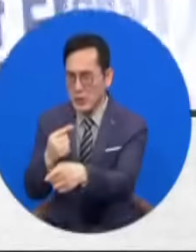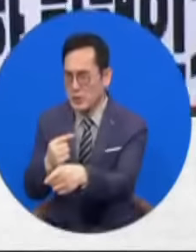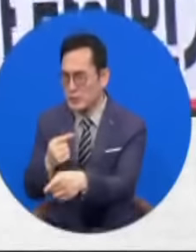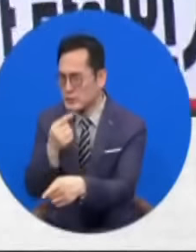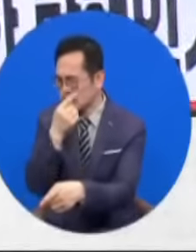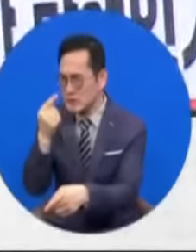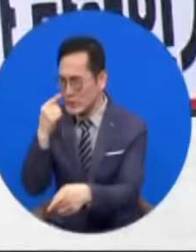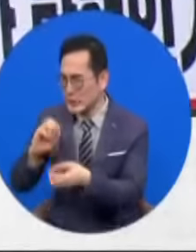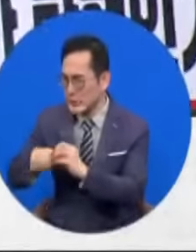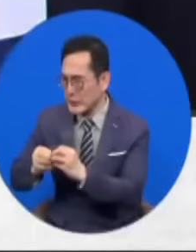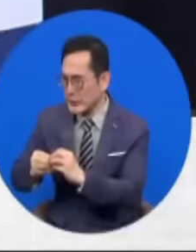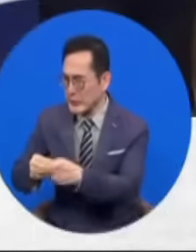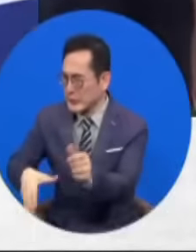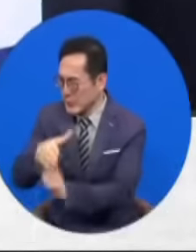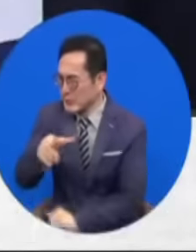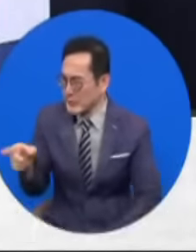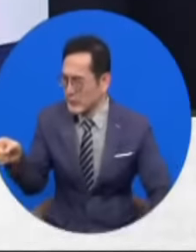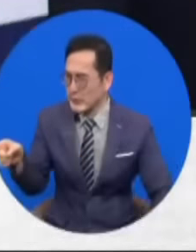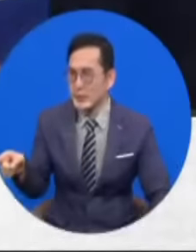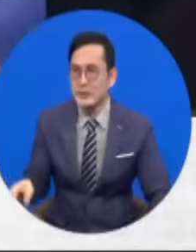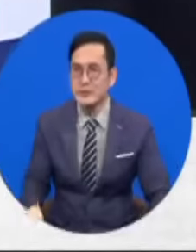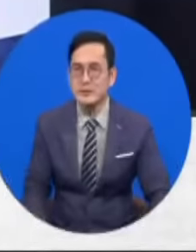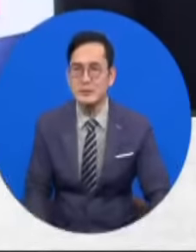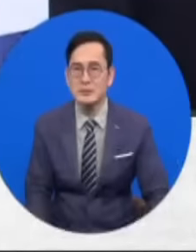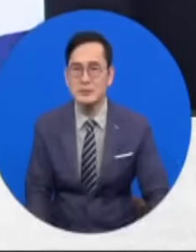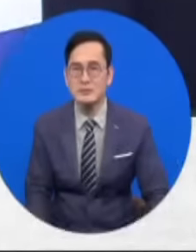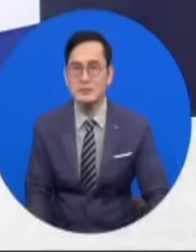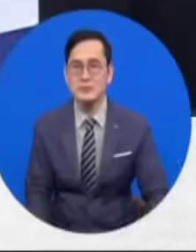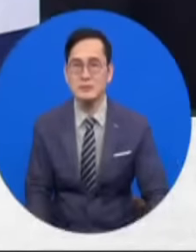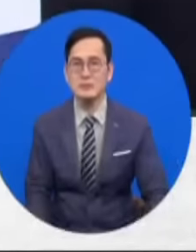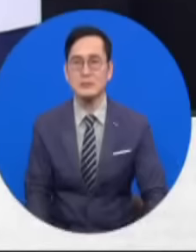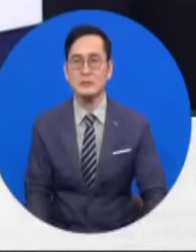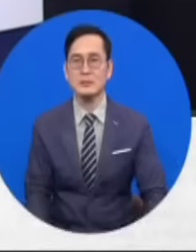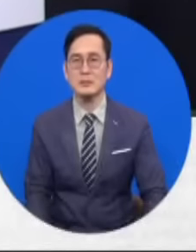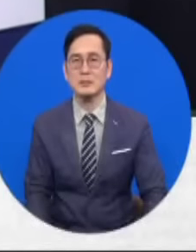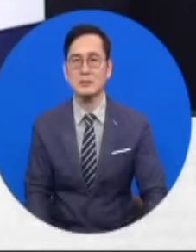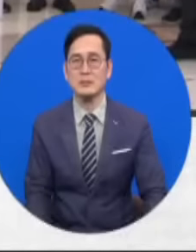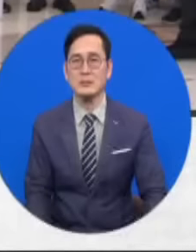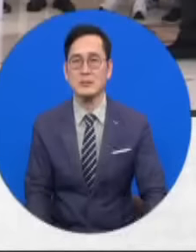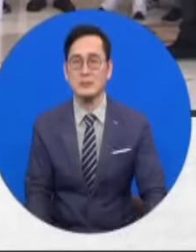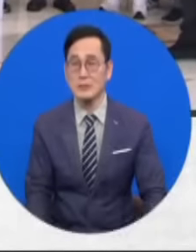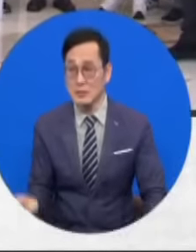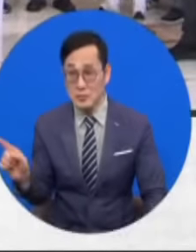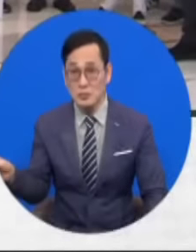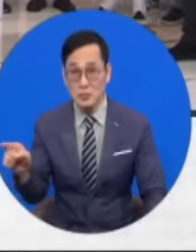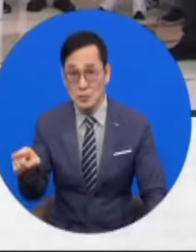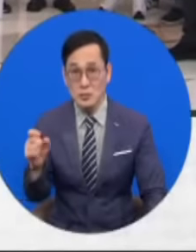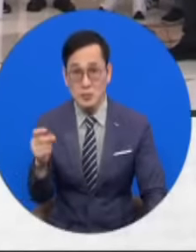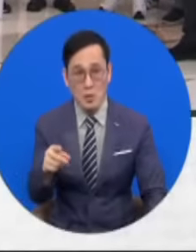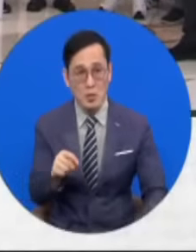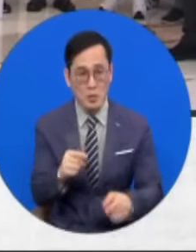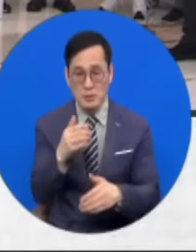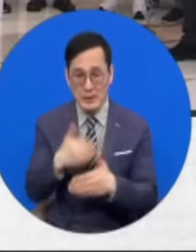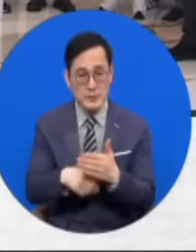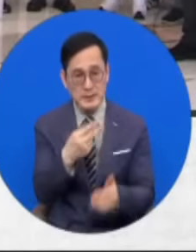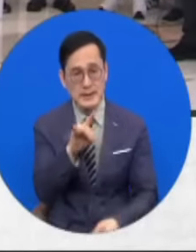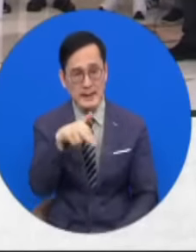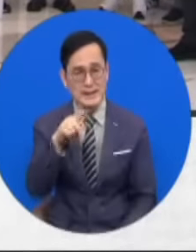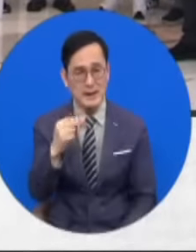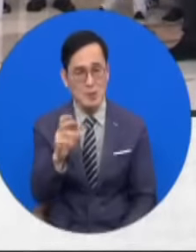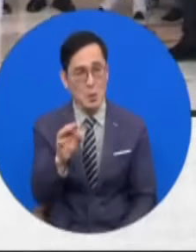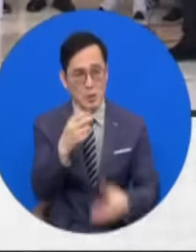한면수 총리 관련된 검사 말고 나머지는 대장동 백현동 대북과 관련된 검사들이 그든